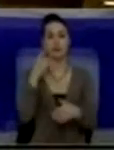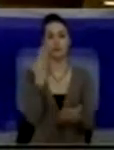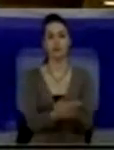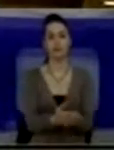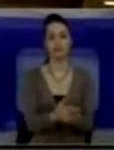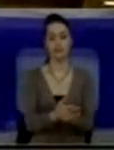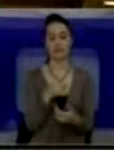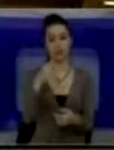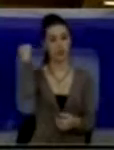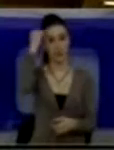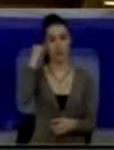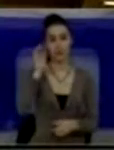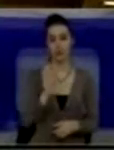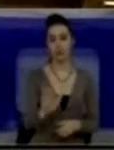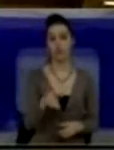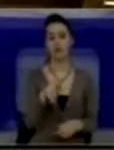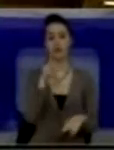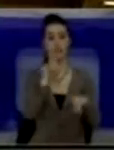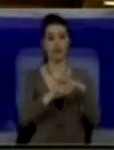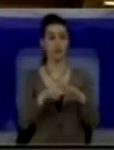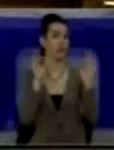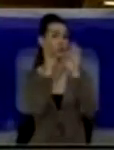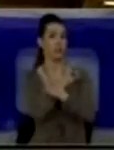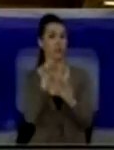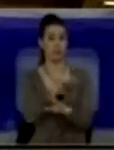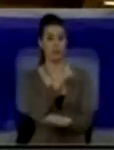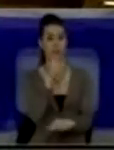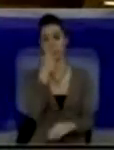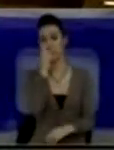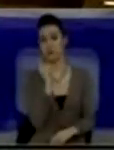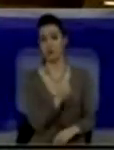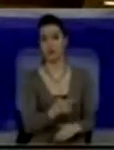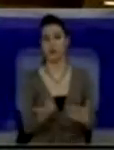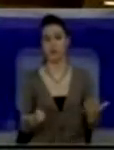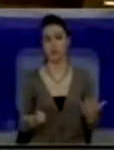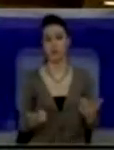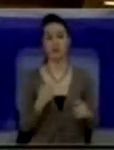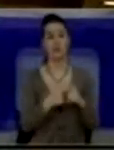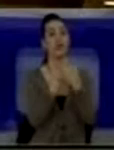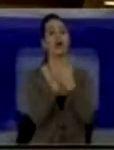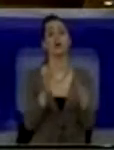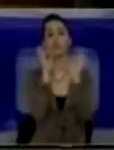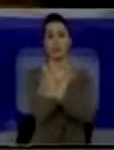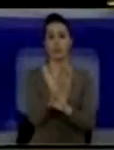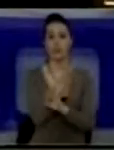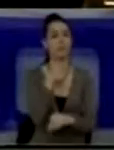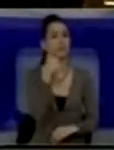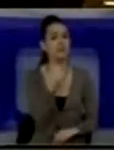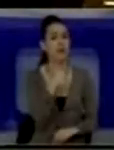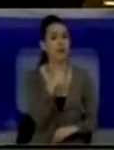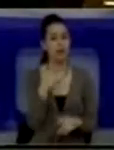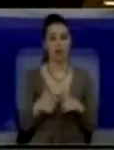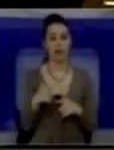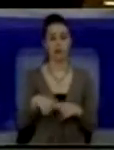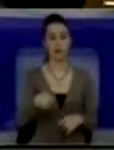Gjelbër. Ky vendim nuk u shfrytëzua kurrë dhe nuk u bë asnjëherë publik. A e dini pse? Sepse mafia